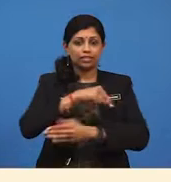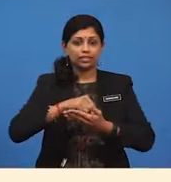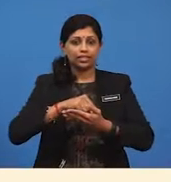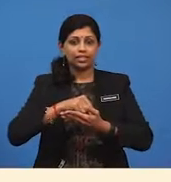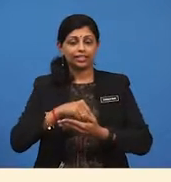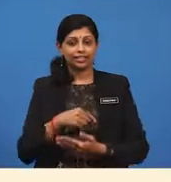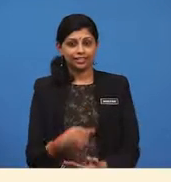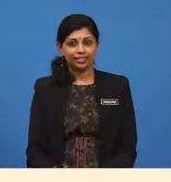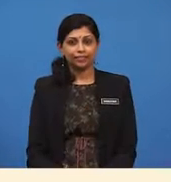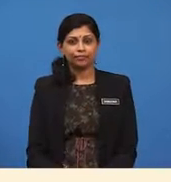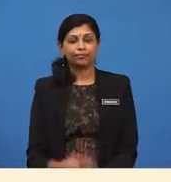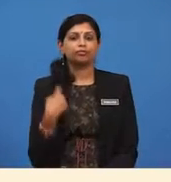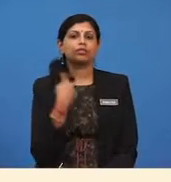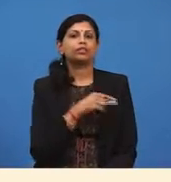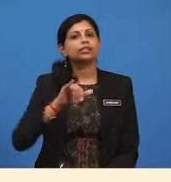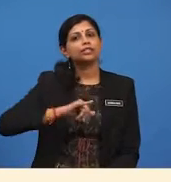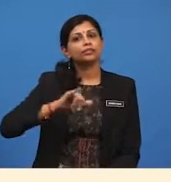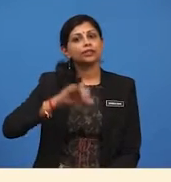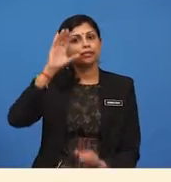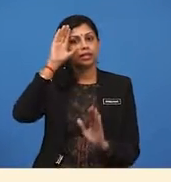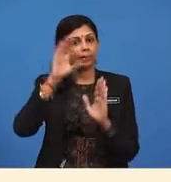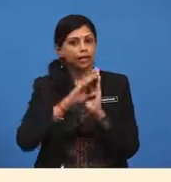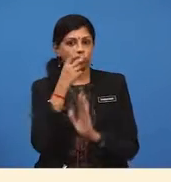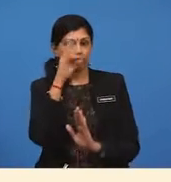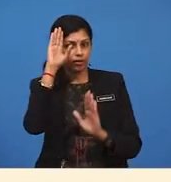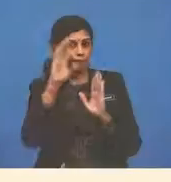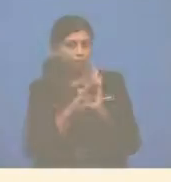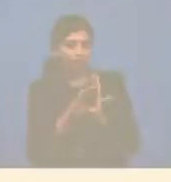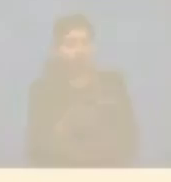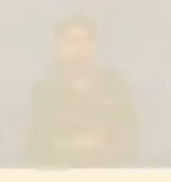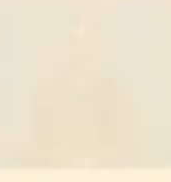mari sama-sama kita perhatikan gambar.